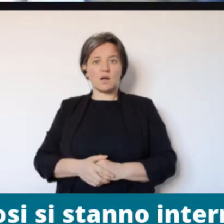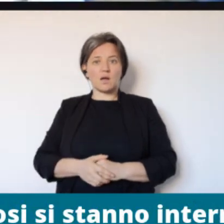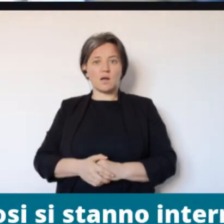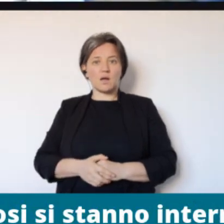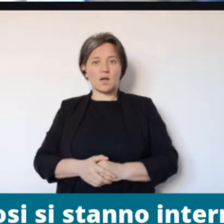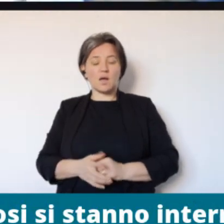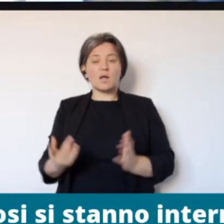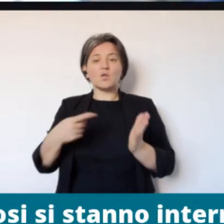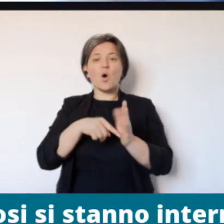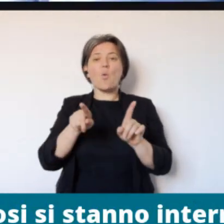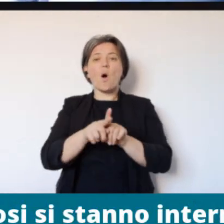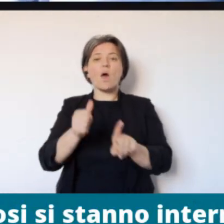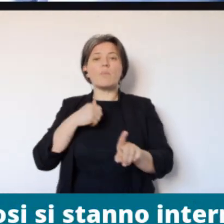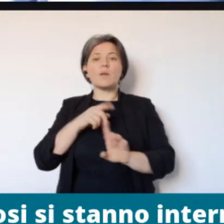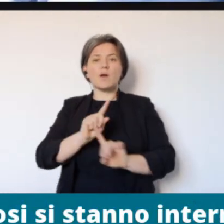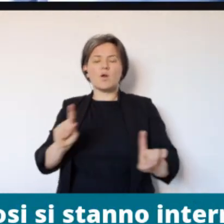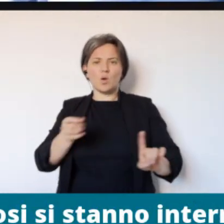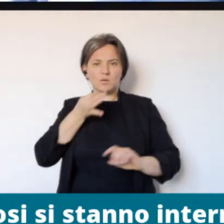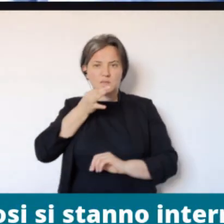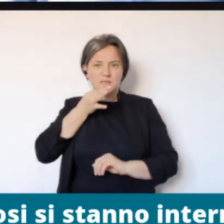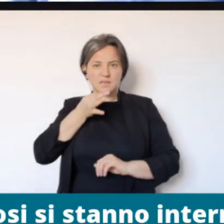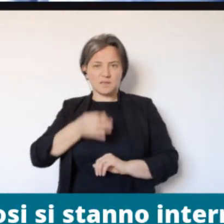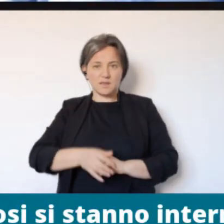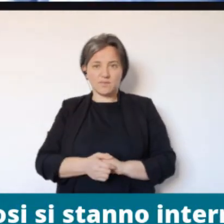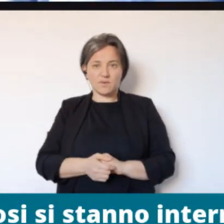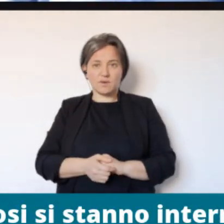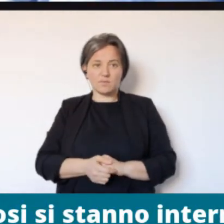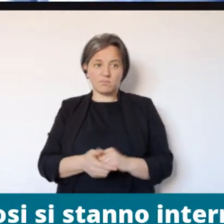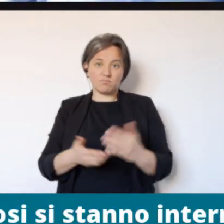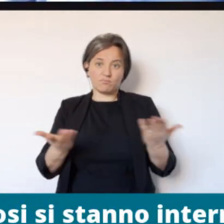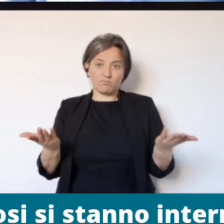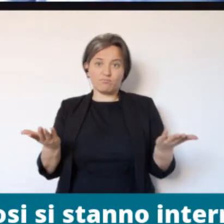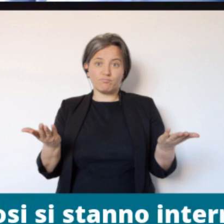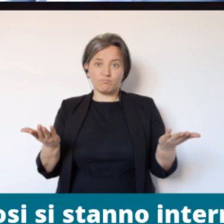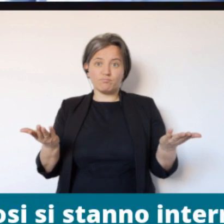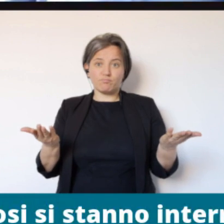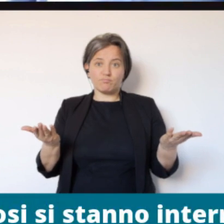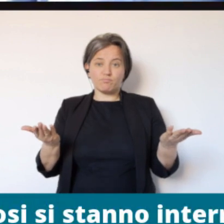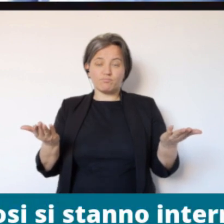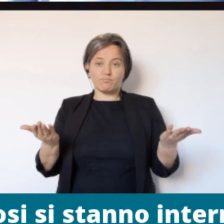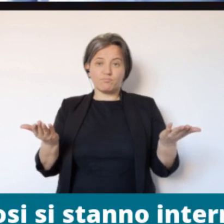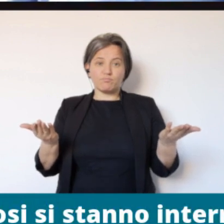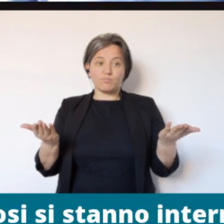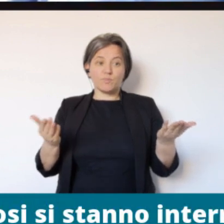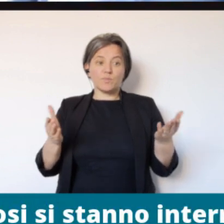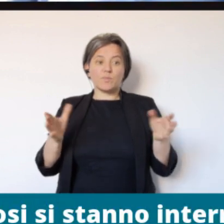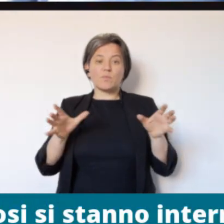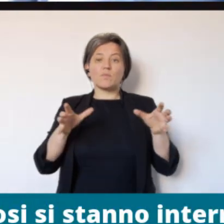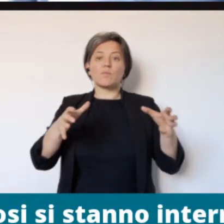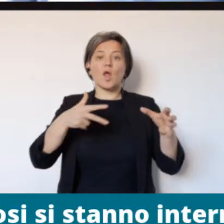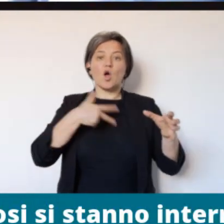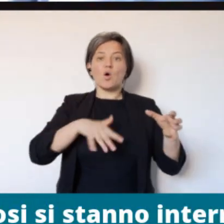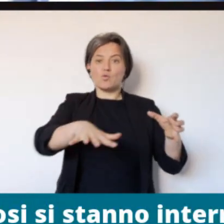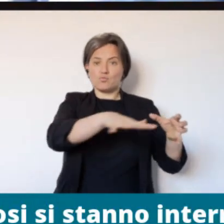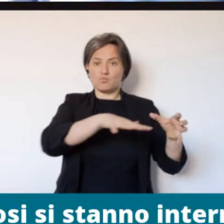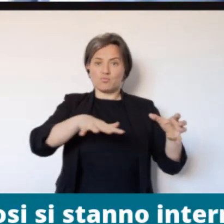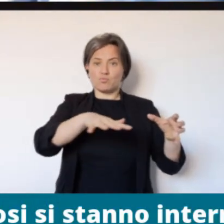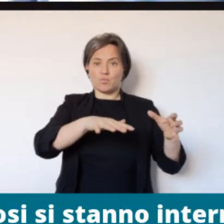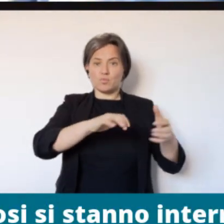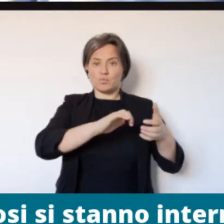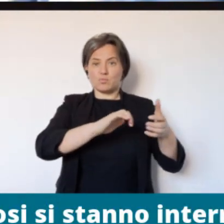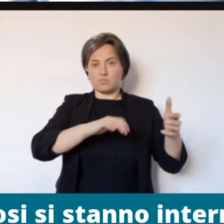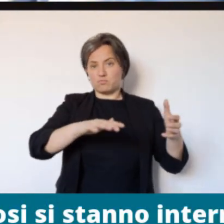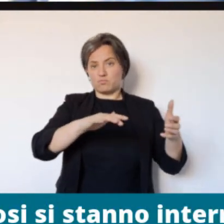nostalgia. Niente sarà come prima, vuol dire che in fondo la